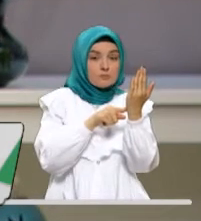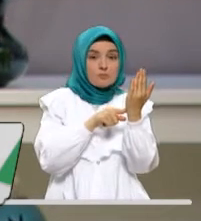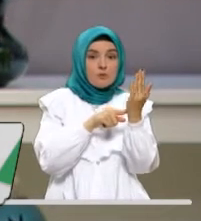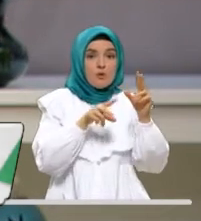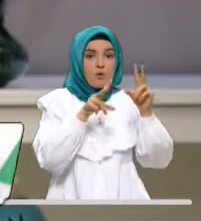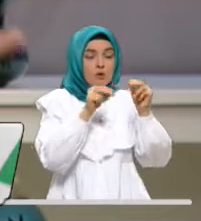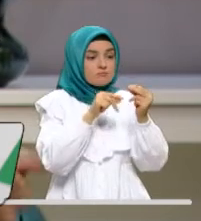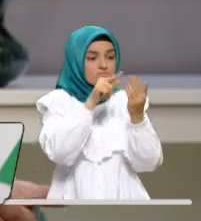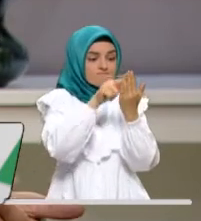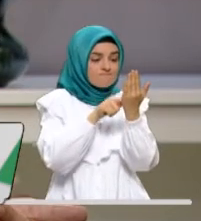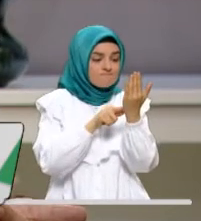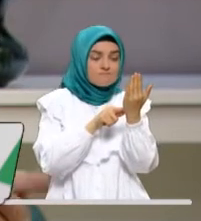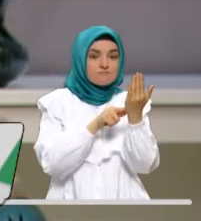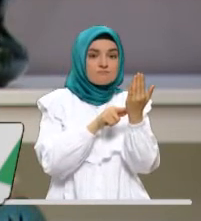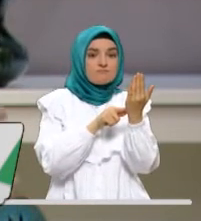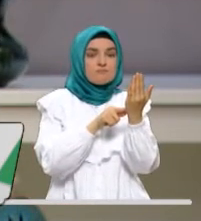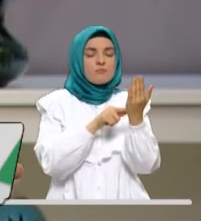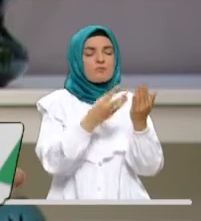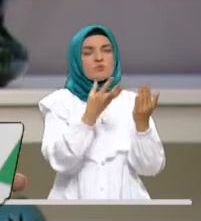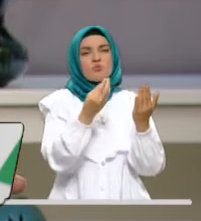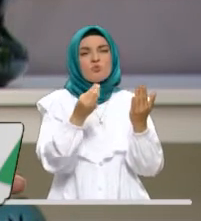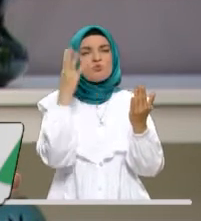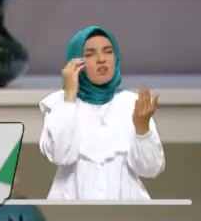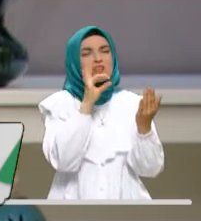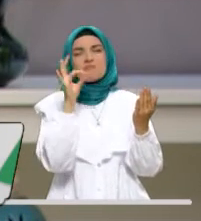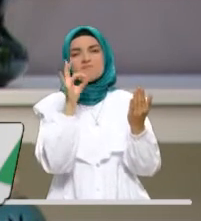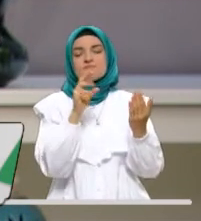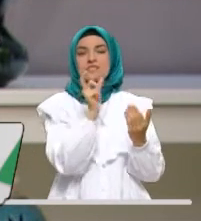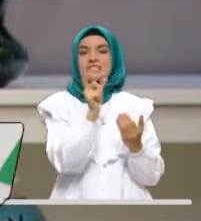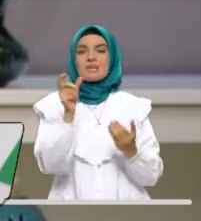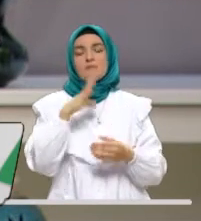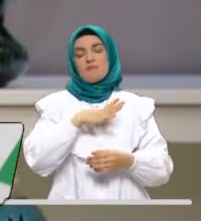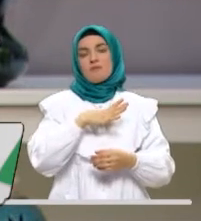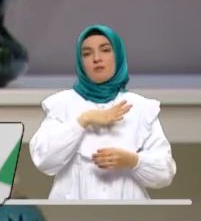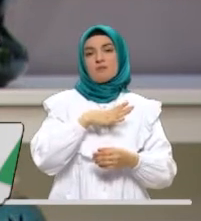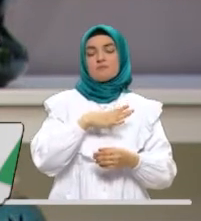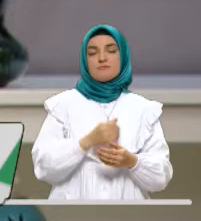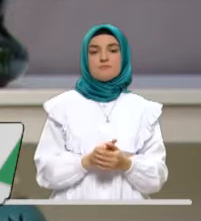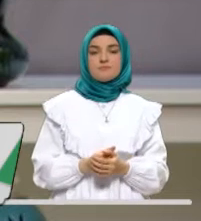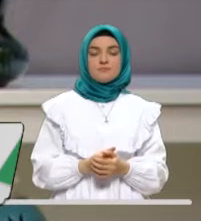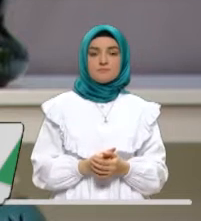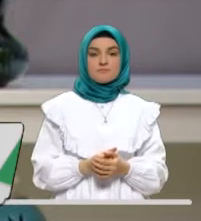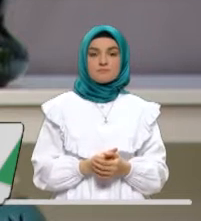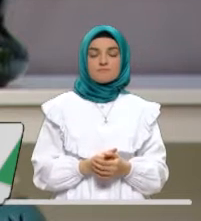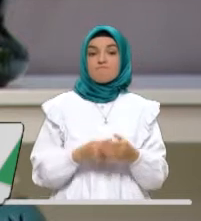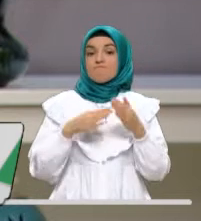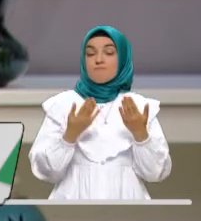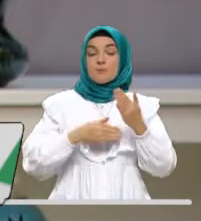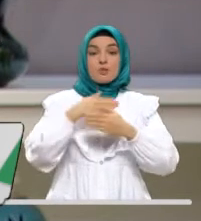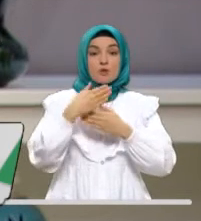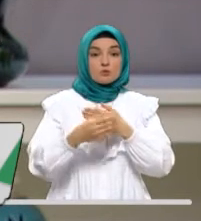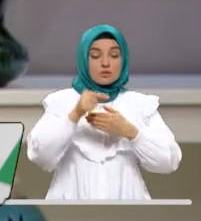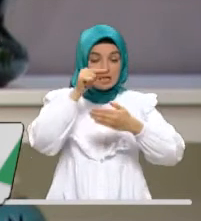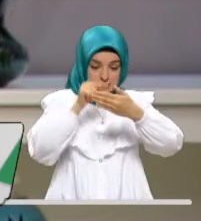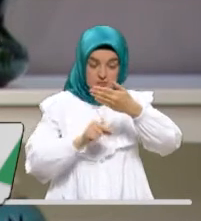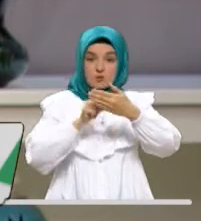kimya dersindeki gibi kelimeler vardı. Birçoğunu anlayamadık açıkçası. Evet. Hatta anlayabileceğimiz hiç kelime yoktu neredeyse. Hı hı. Ama sonra alt kısma şöyle